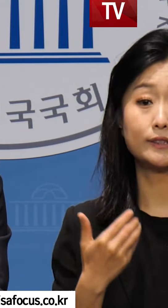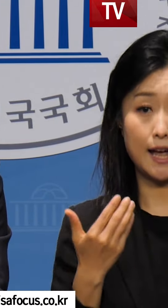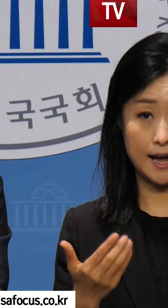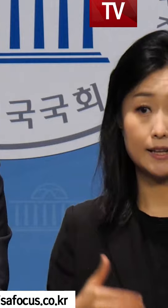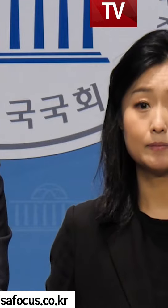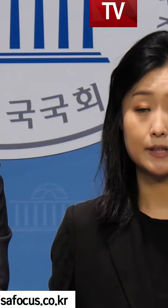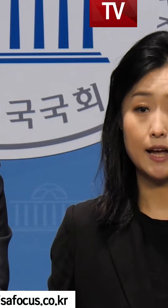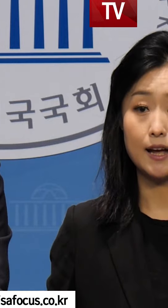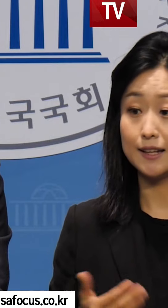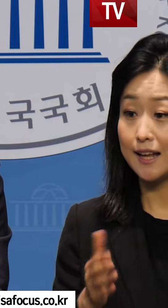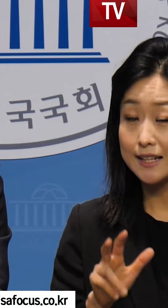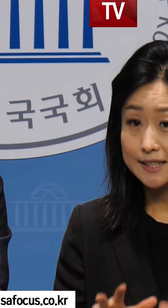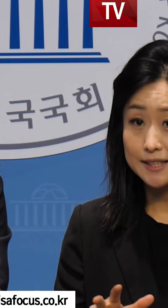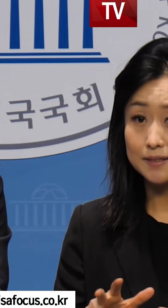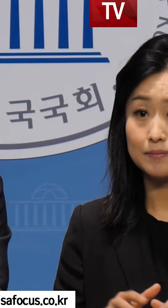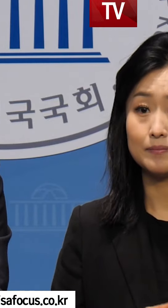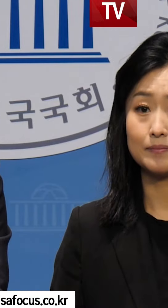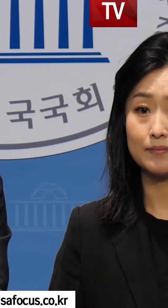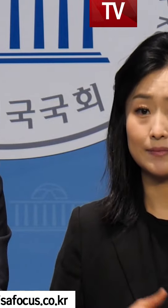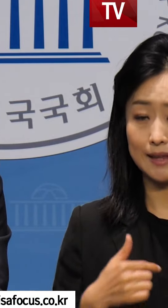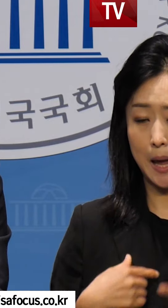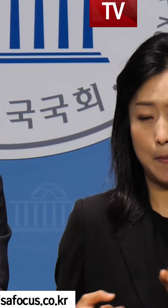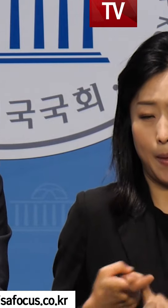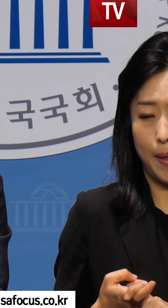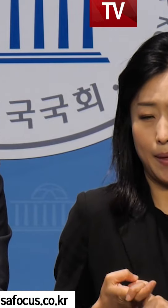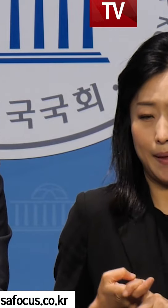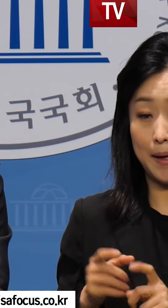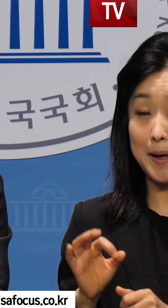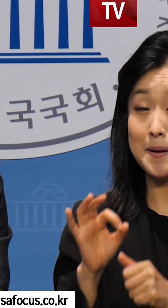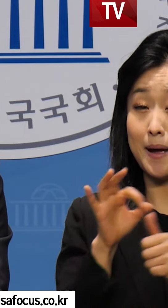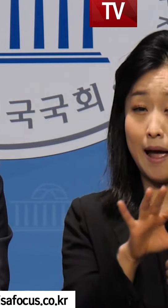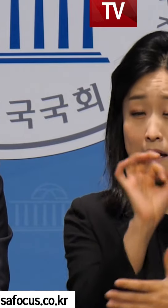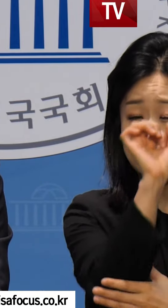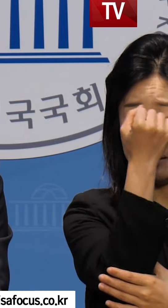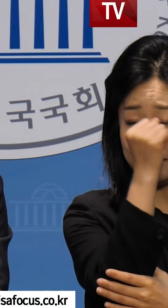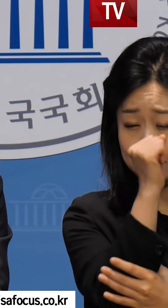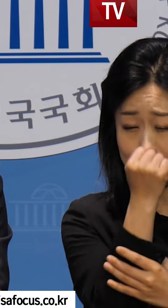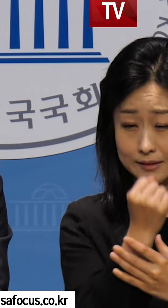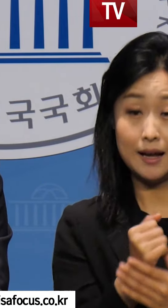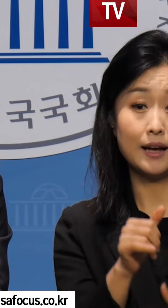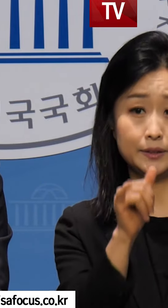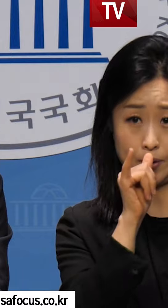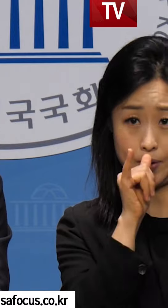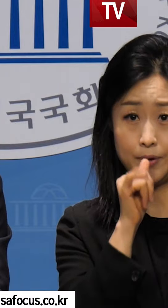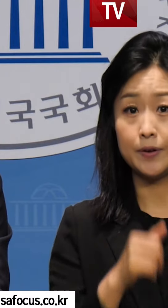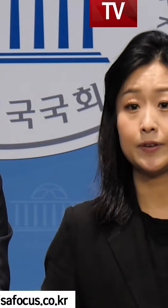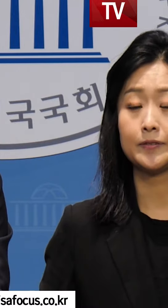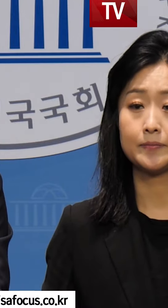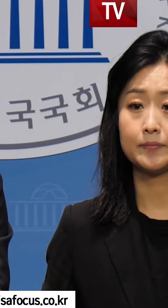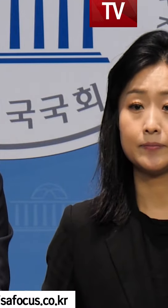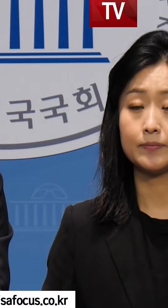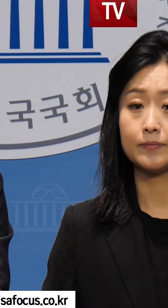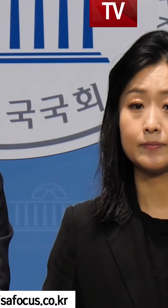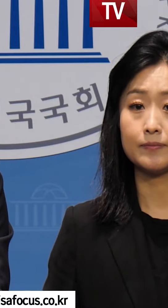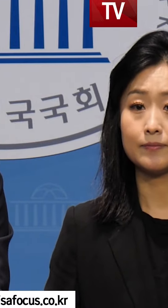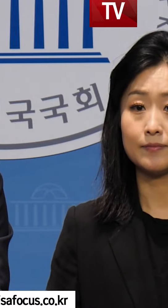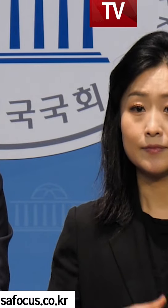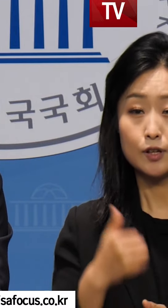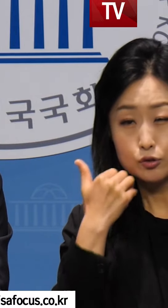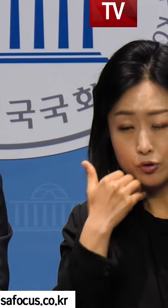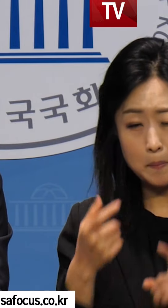하지만 현실은 지연과 학연에 의존한 구태가 체육회를 장악하고 있습니다. 특정